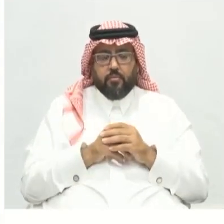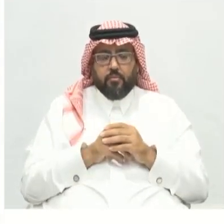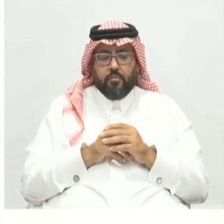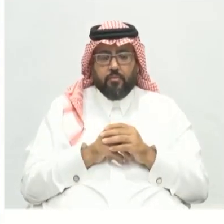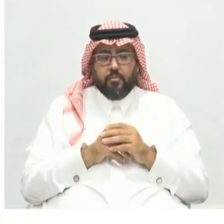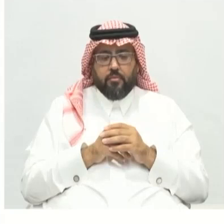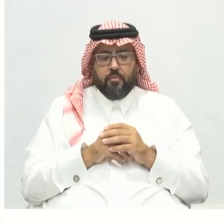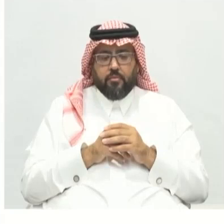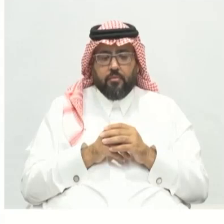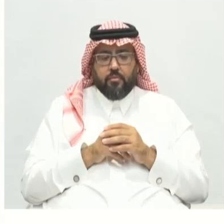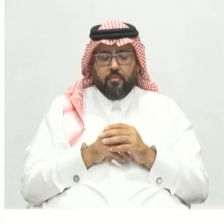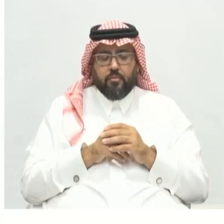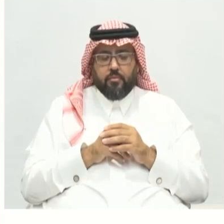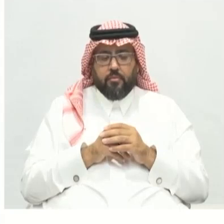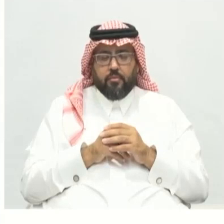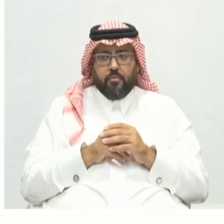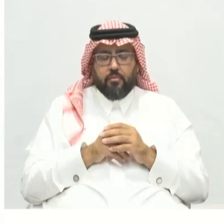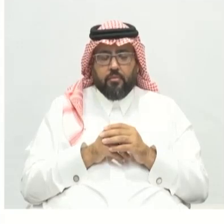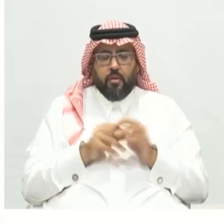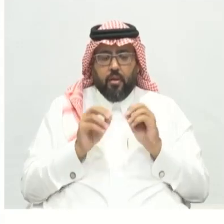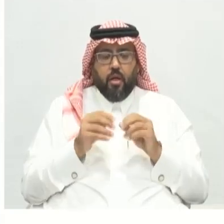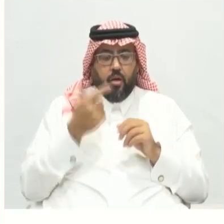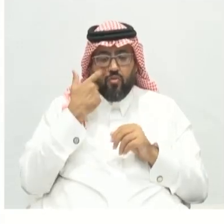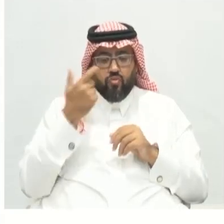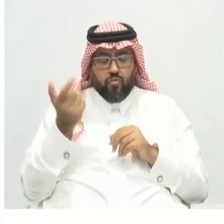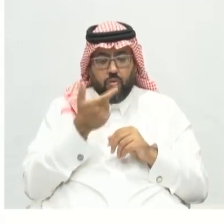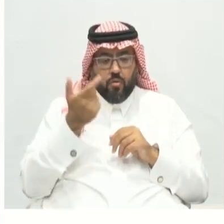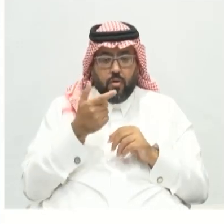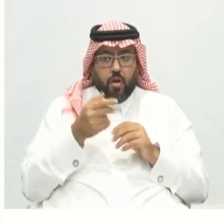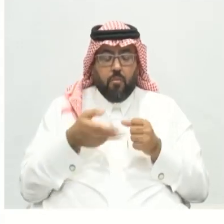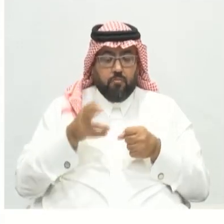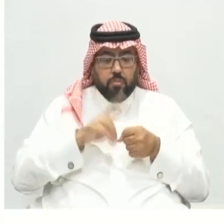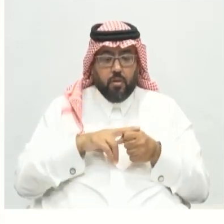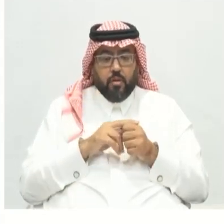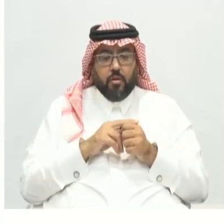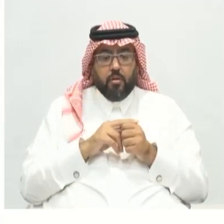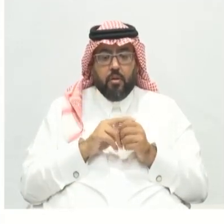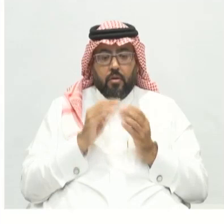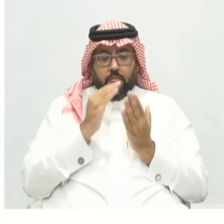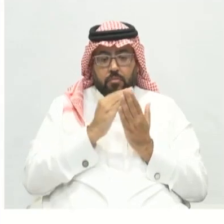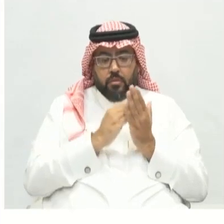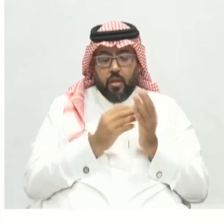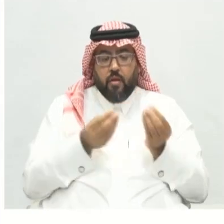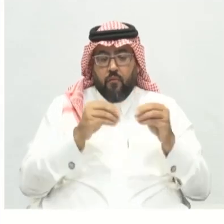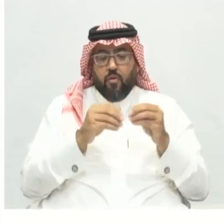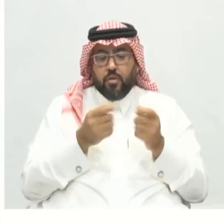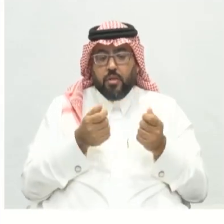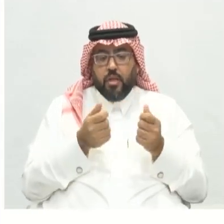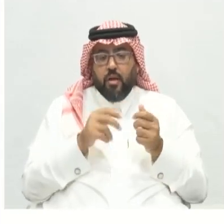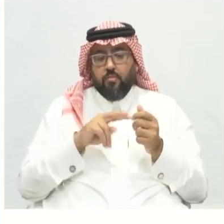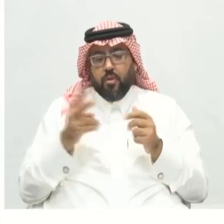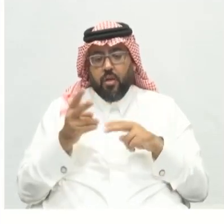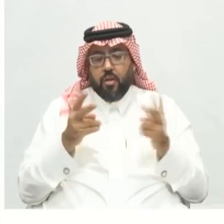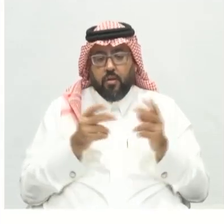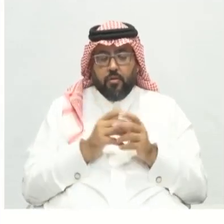المعنيه الاطراف المعنيه تقدم الملاحظات والتغذيه الراجعه مصطلح التكاليف المتغيره يوجد